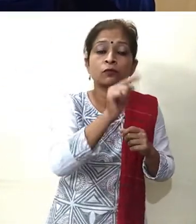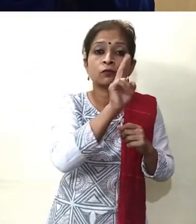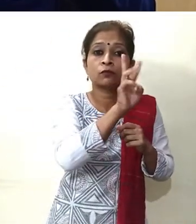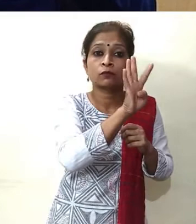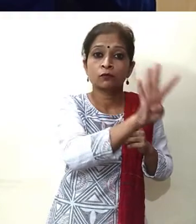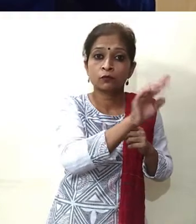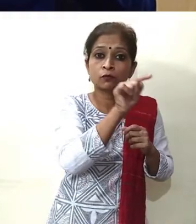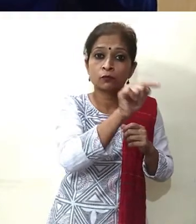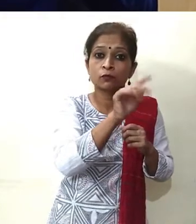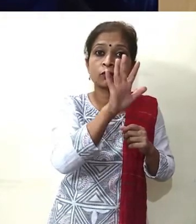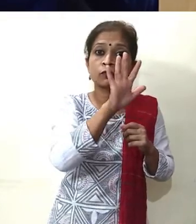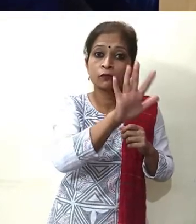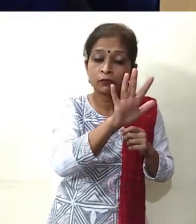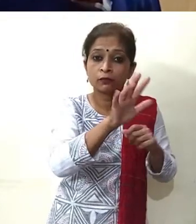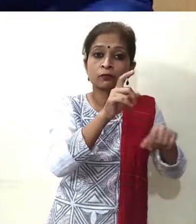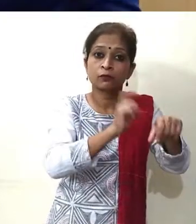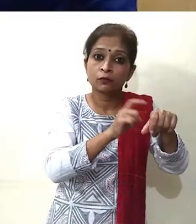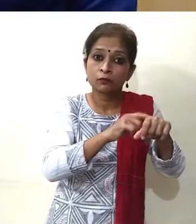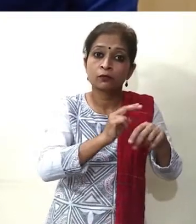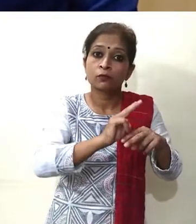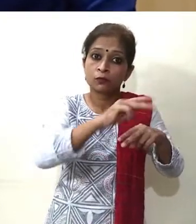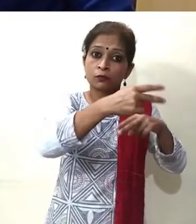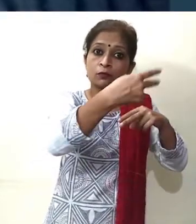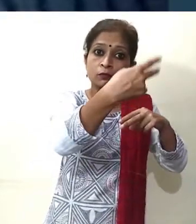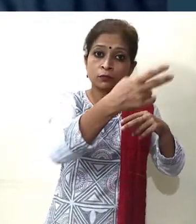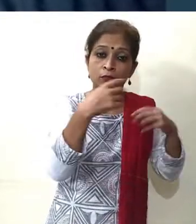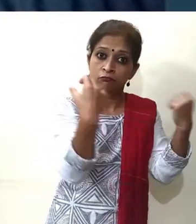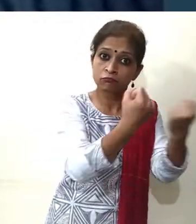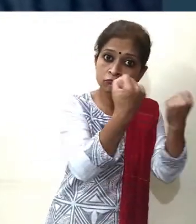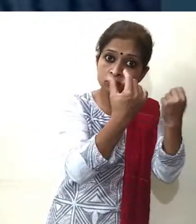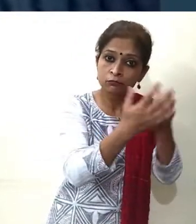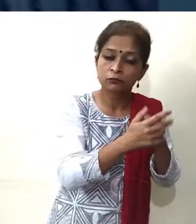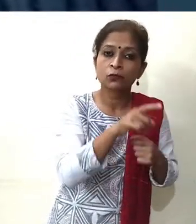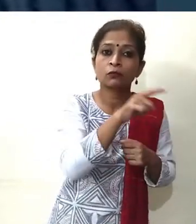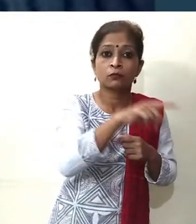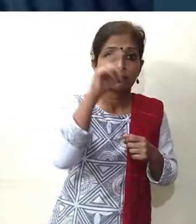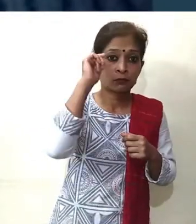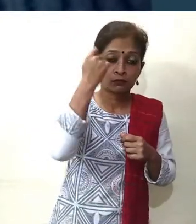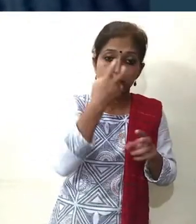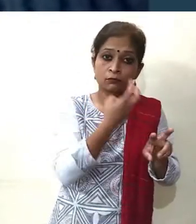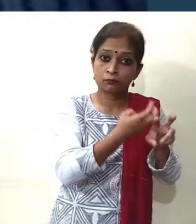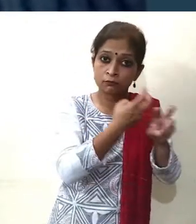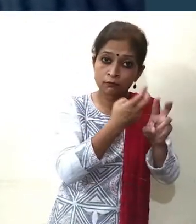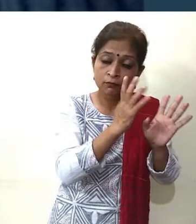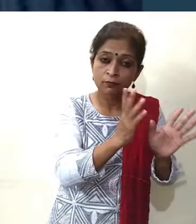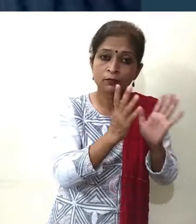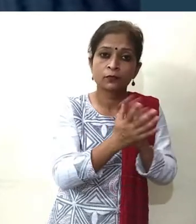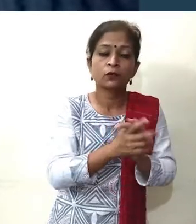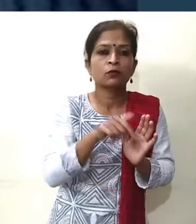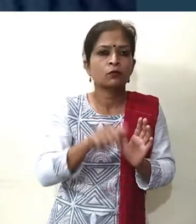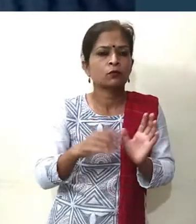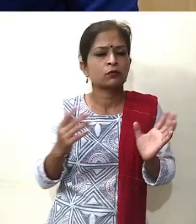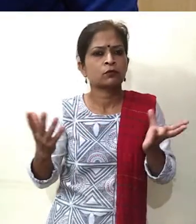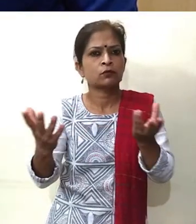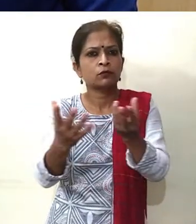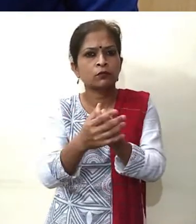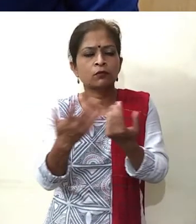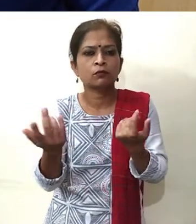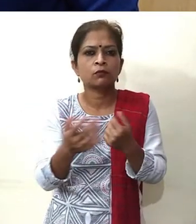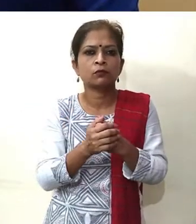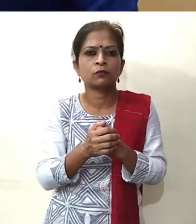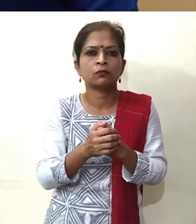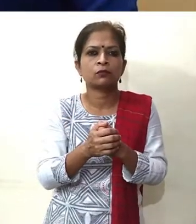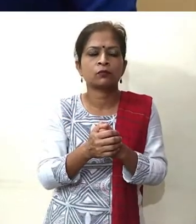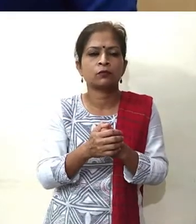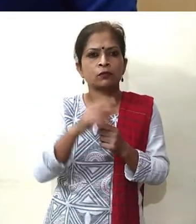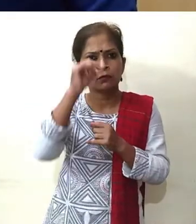या 7.5 गुना ज़्यादा ताकत लगता है उसमें। जी। तो इसलिए अंग्रेजी एक तरह से कठिन भाषा है और हमारी फोनेटिक भाषा